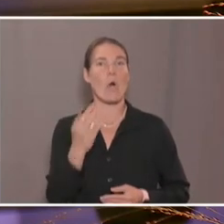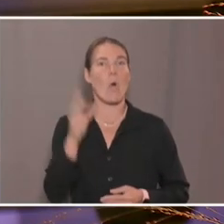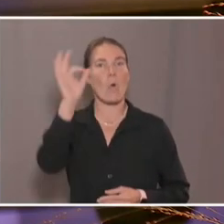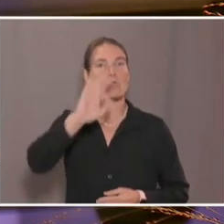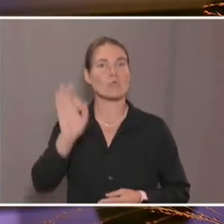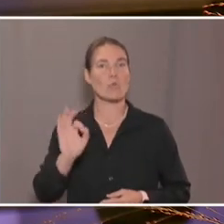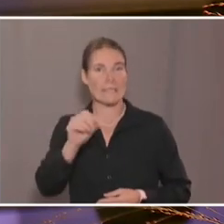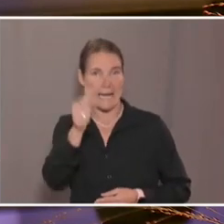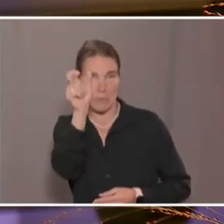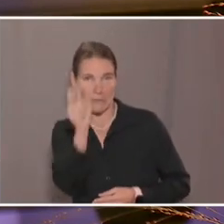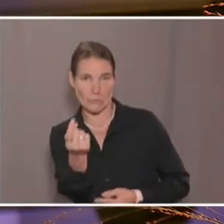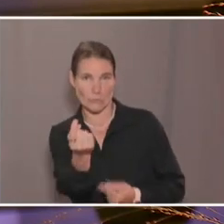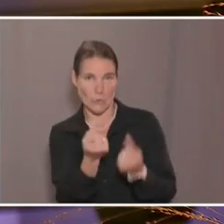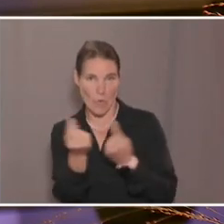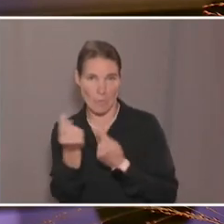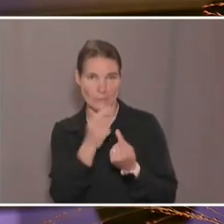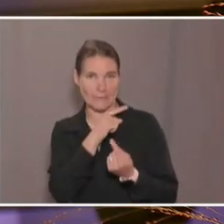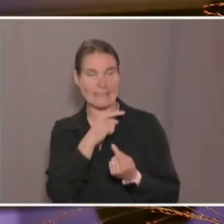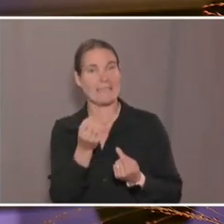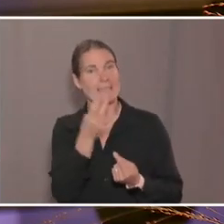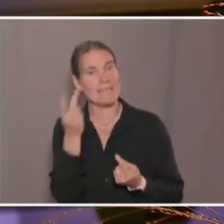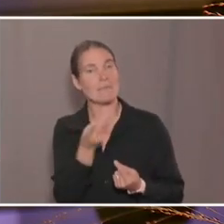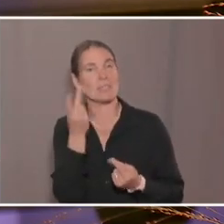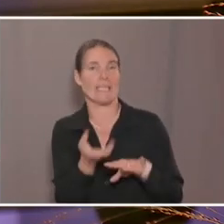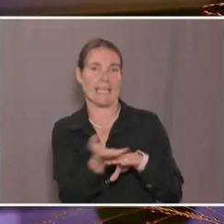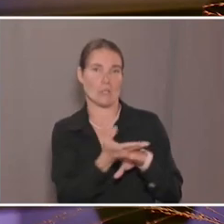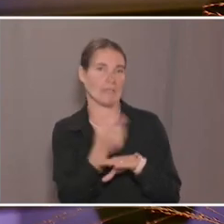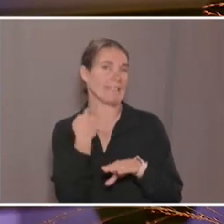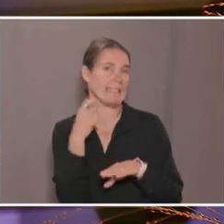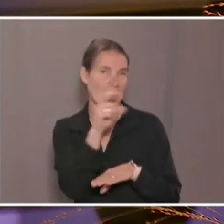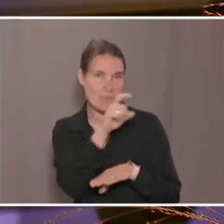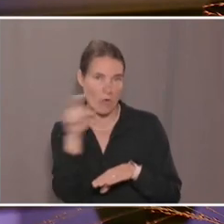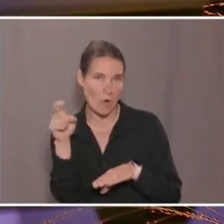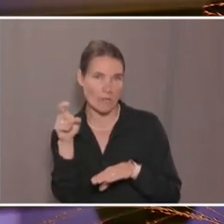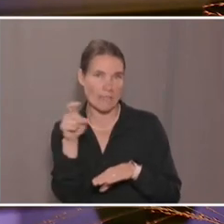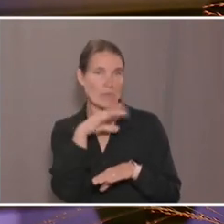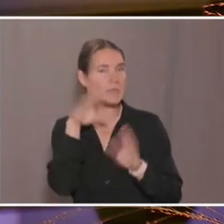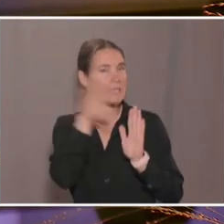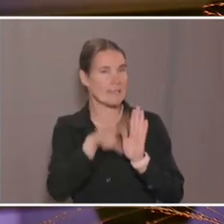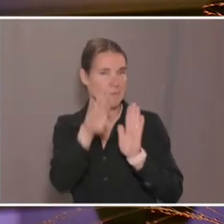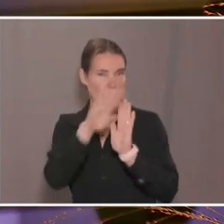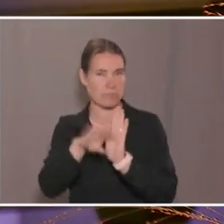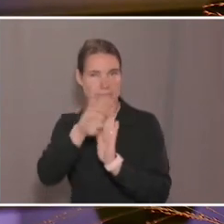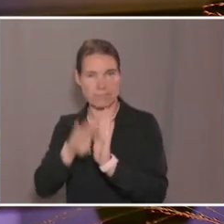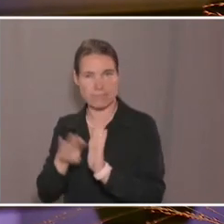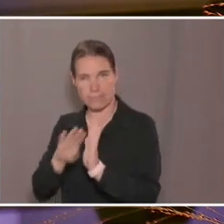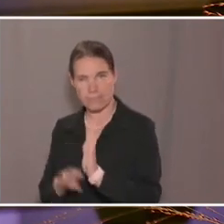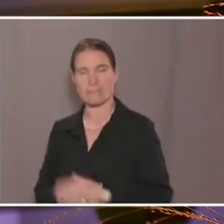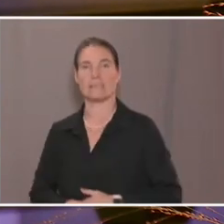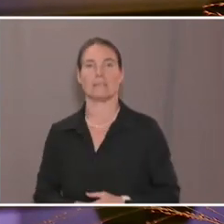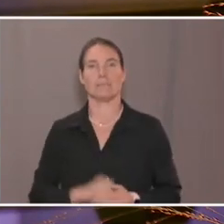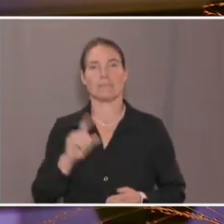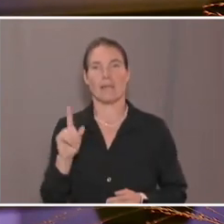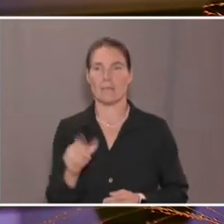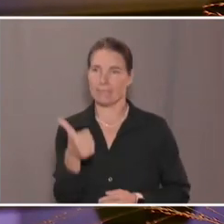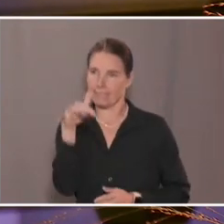kommen konntest. Die anderen sind natürlich entschuldigt. Es ist Kieler Woche, es sind furchtbar viele Termine dort zu bewältigen. Aber die